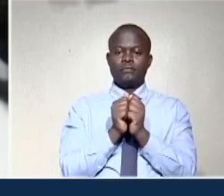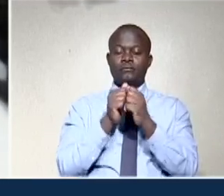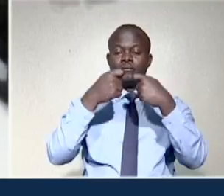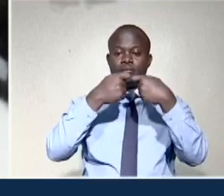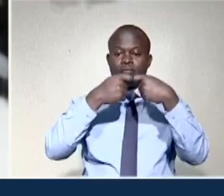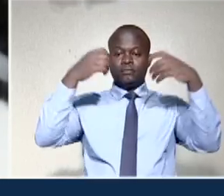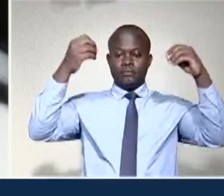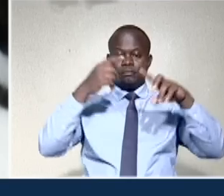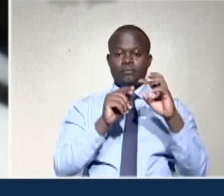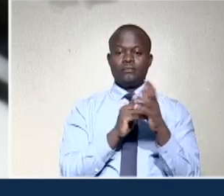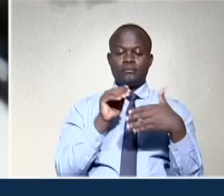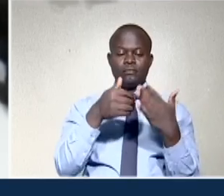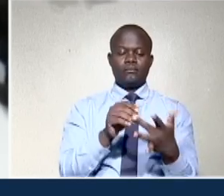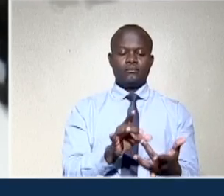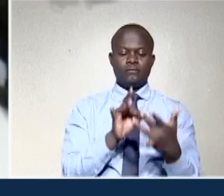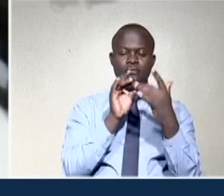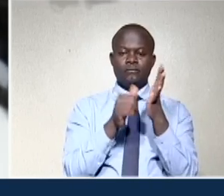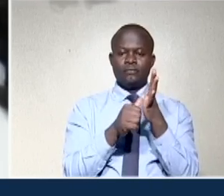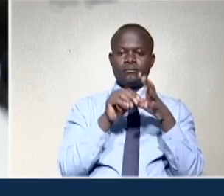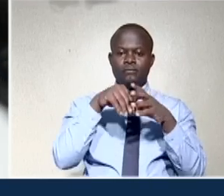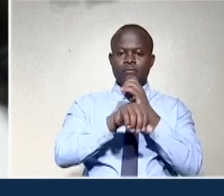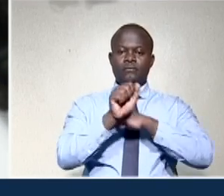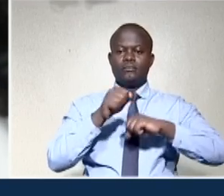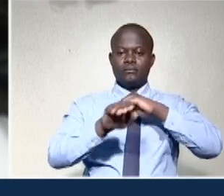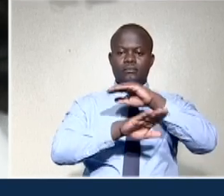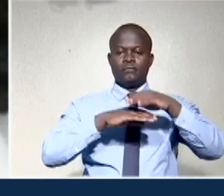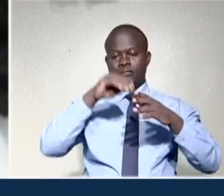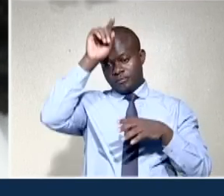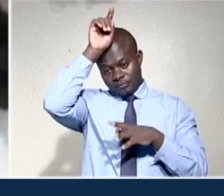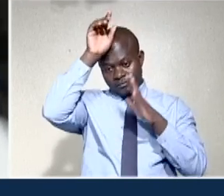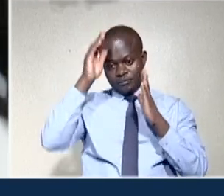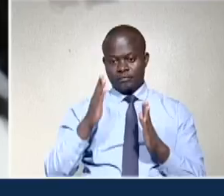n'amashanyarazi ariko by'umwihariko hari ikibazo cy'ibikorwa remezo mu giturage